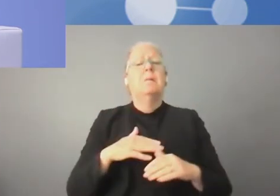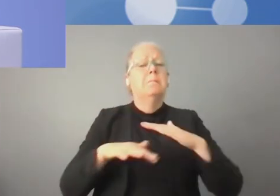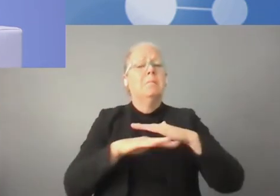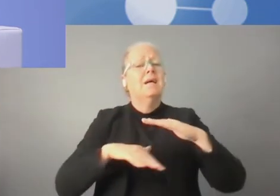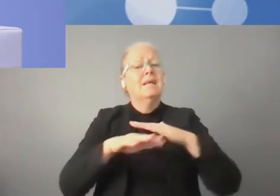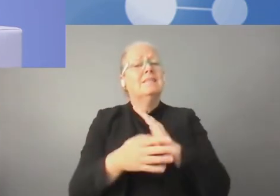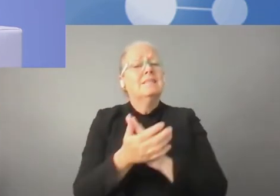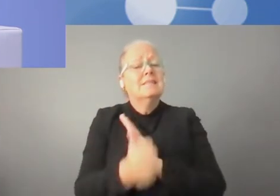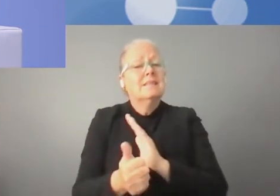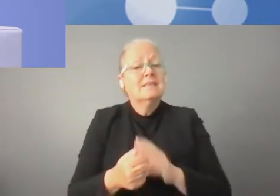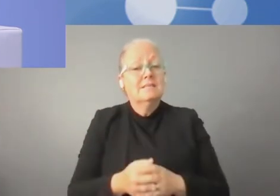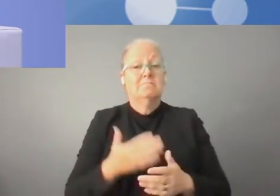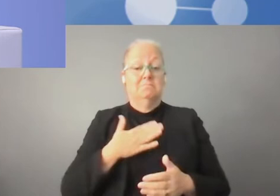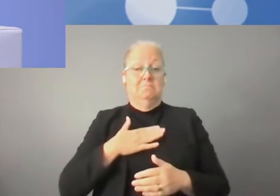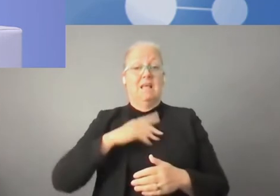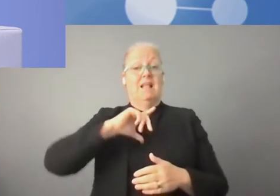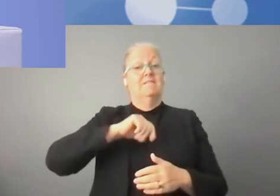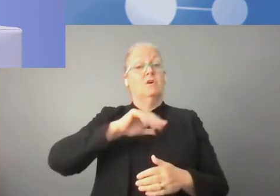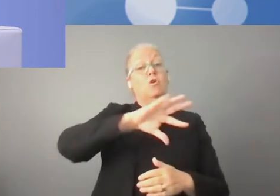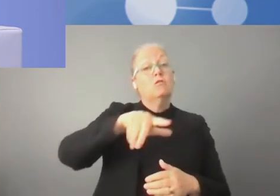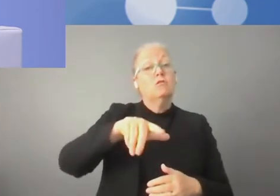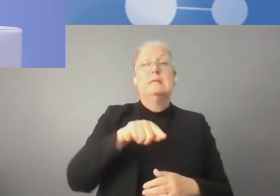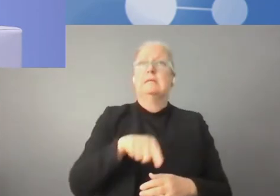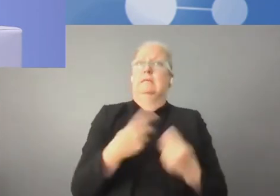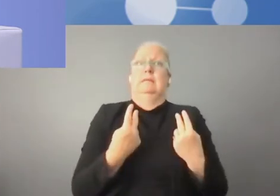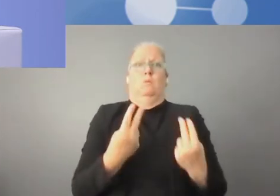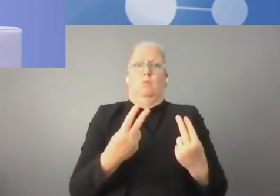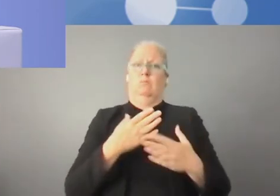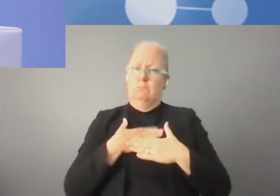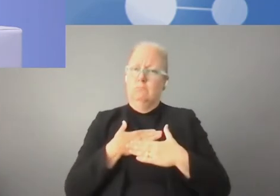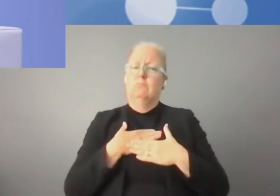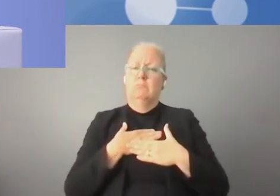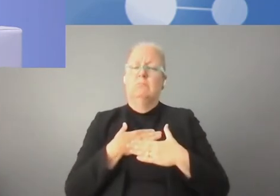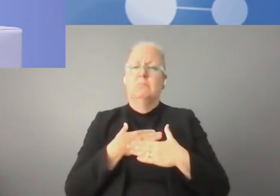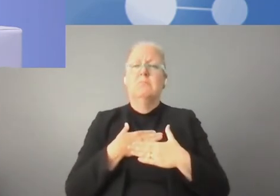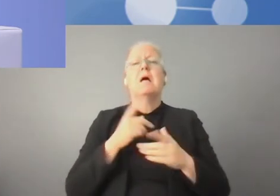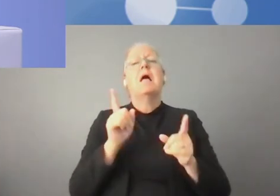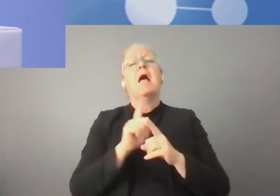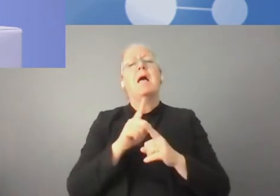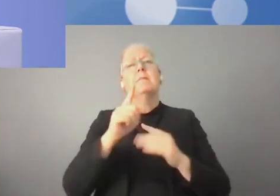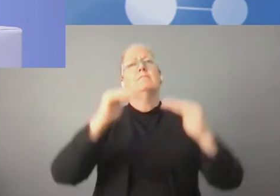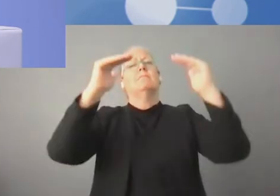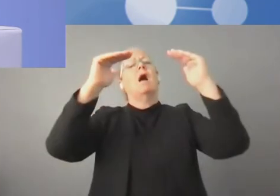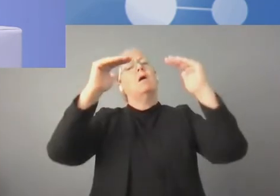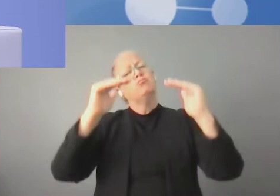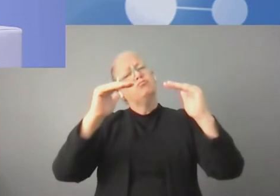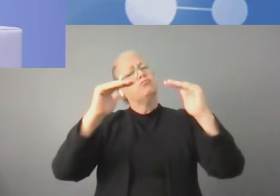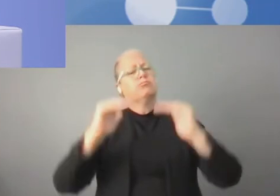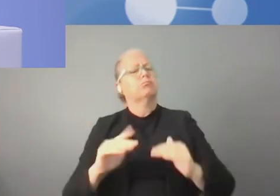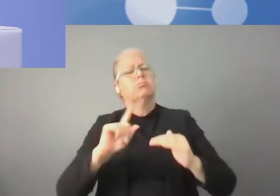题。就是人力资源，比方说获得更多的